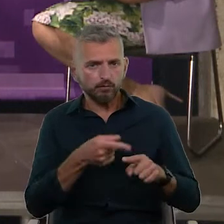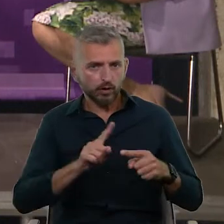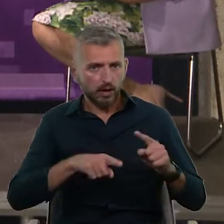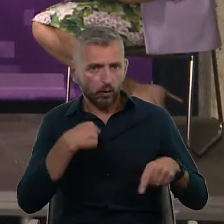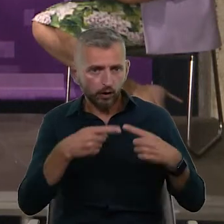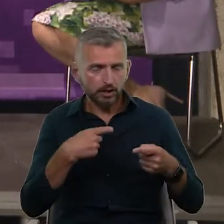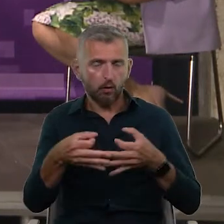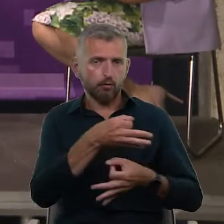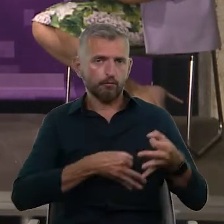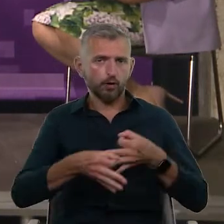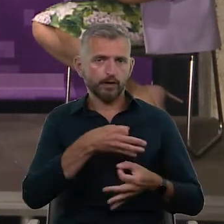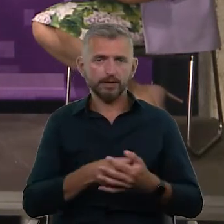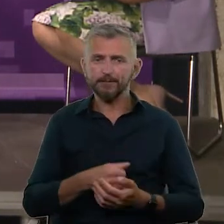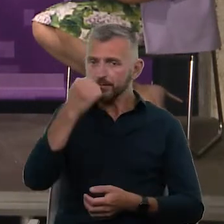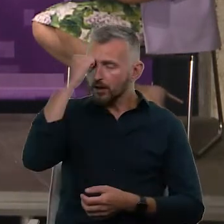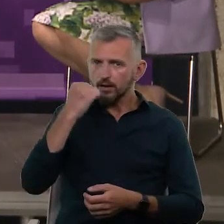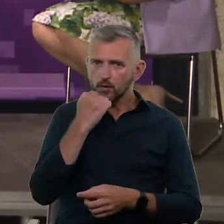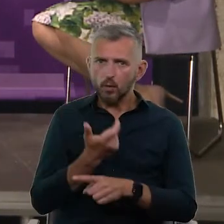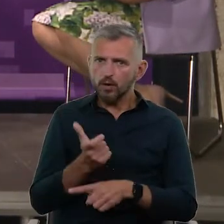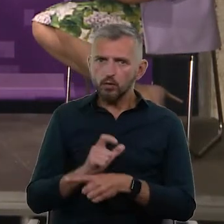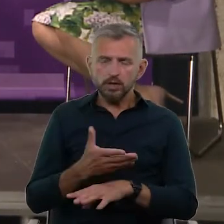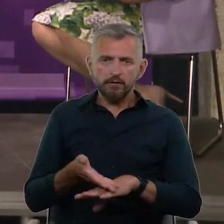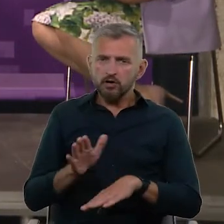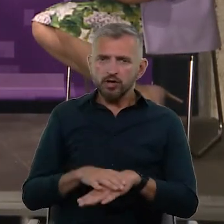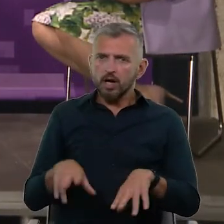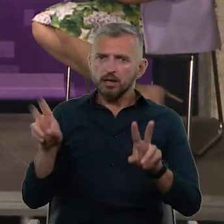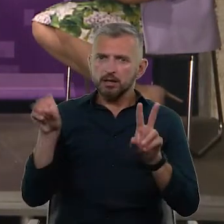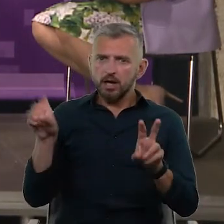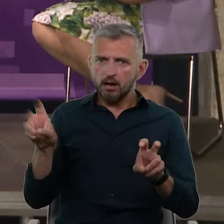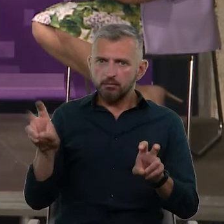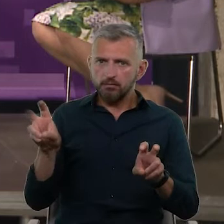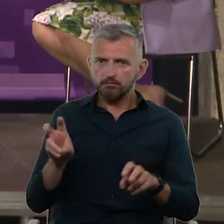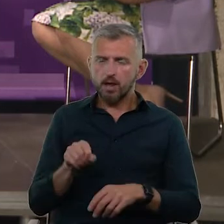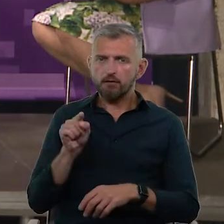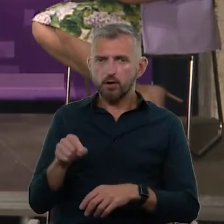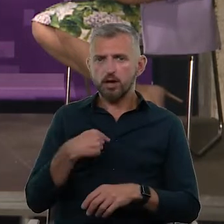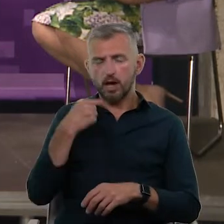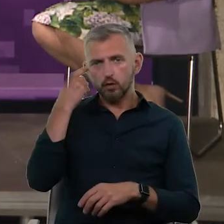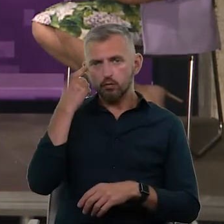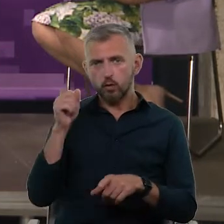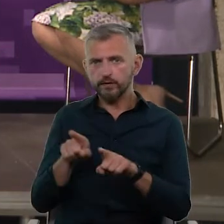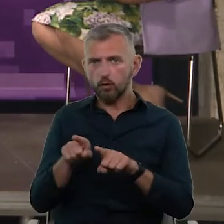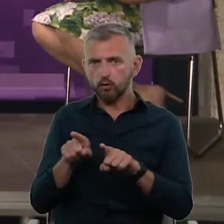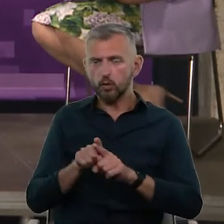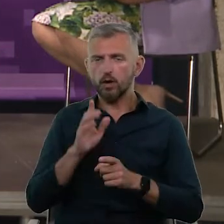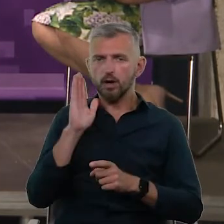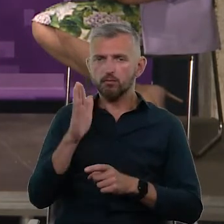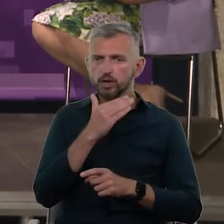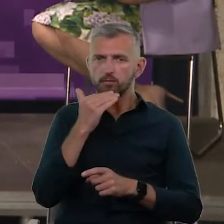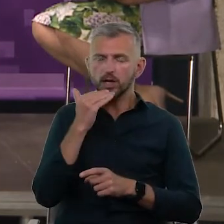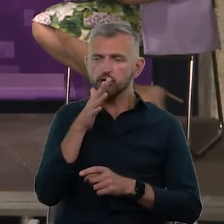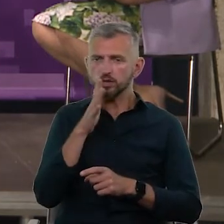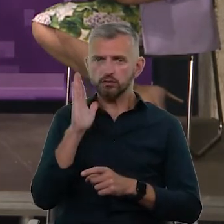і обговорювати. Дякую. Дуже важка тема. Вона, я думаю, що все одно буде багато